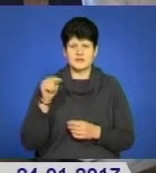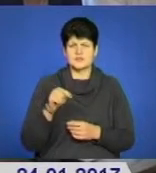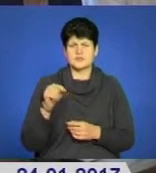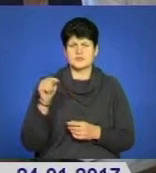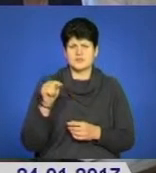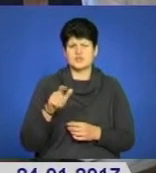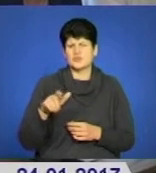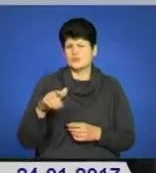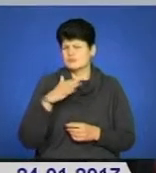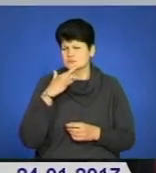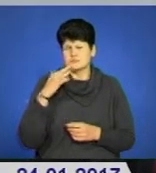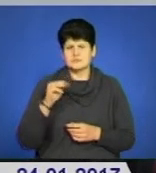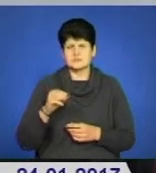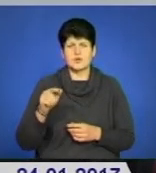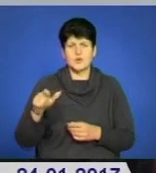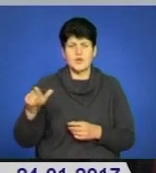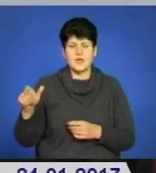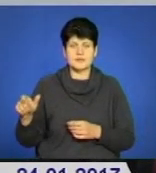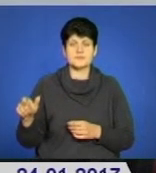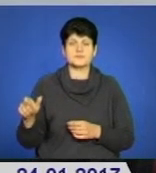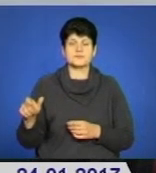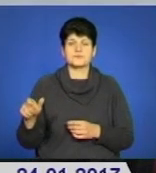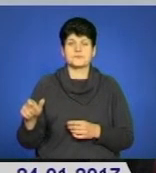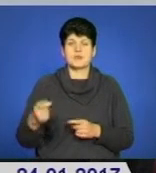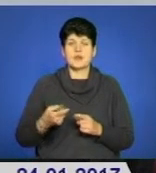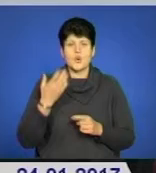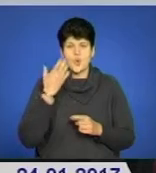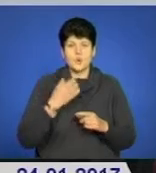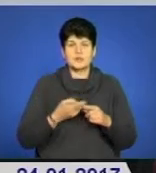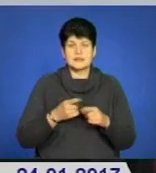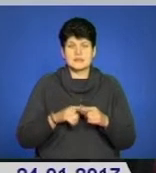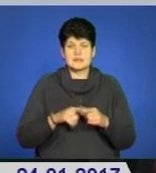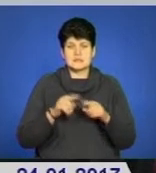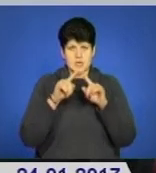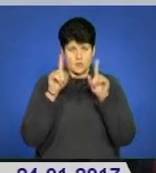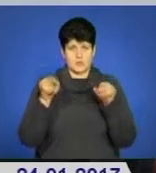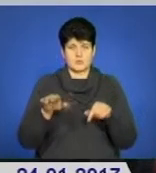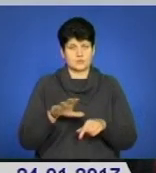тисячі людей, коли цей образ перебував у Львові,